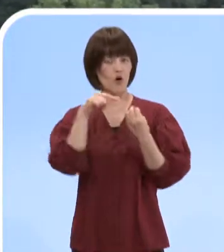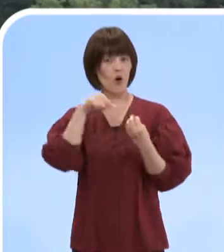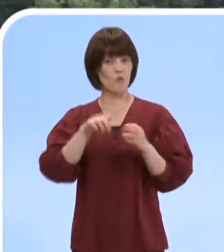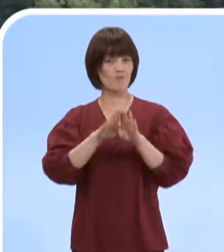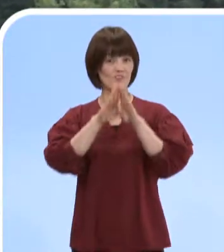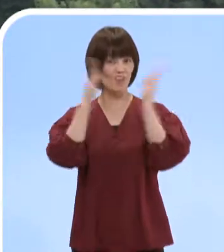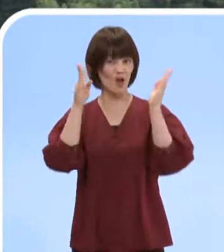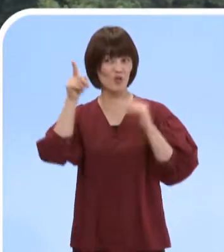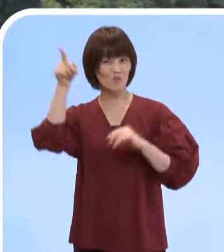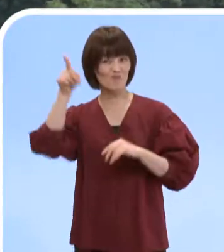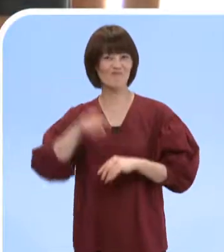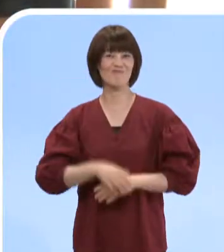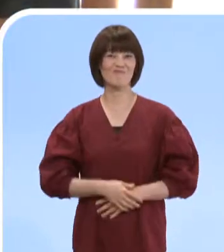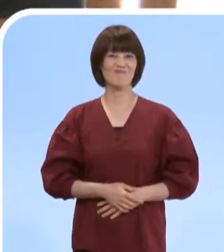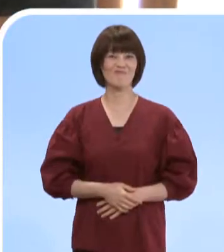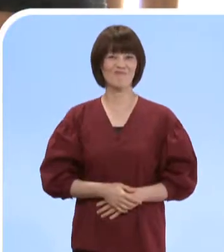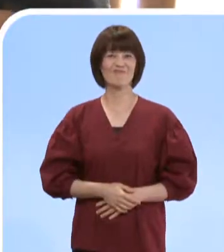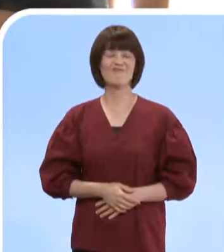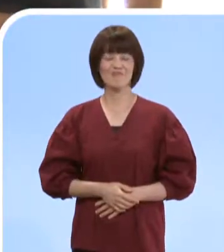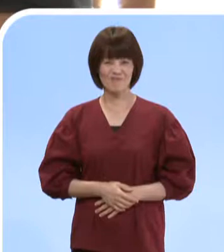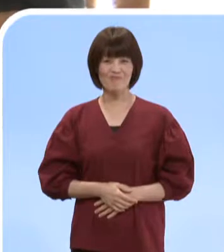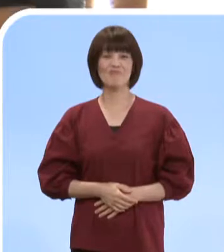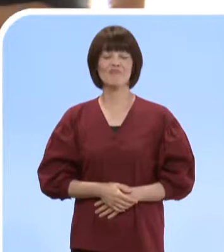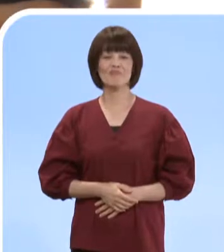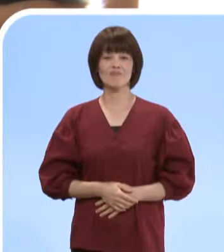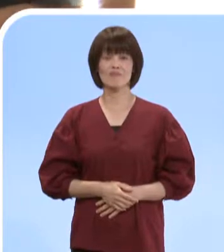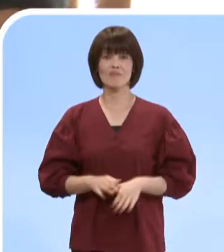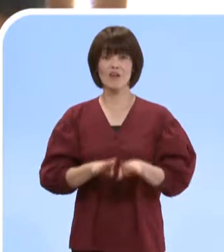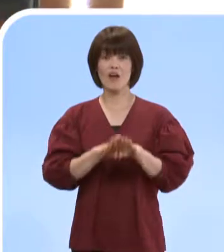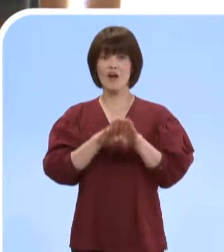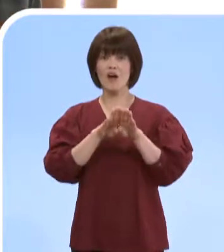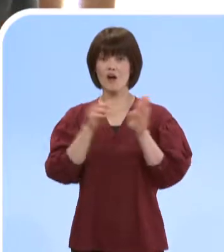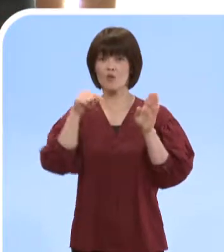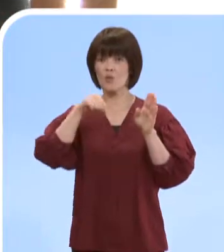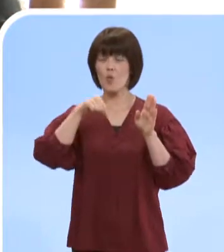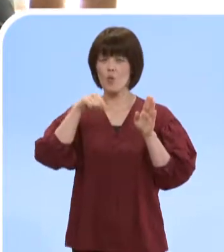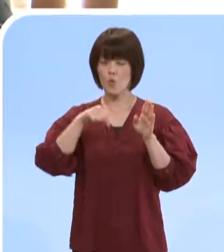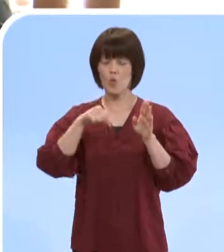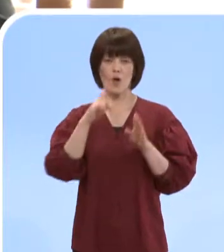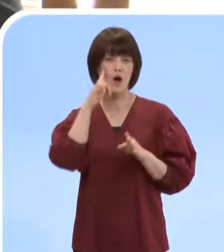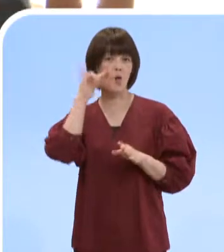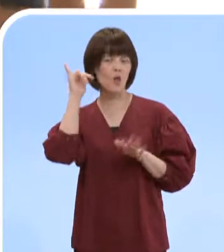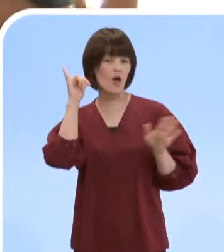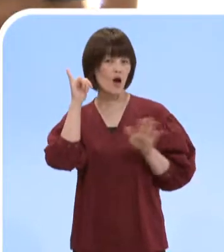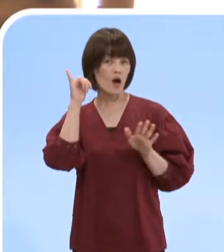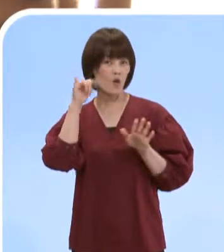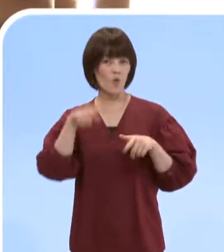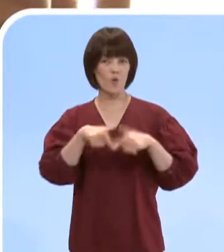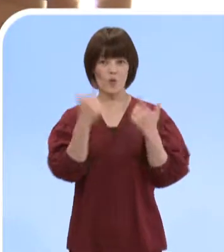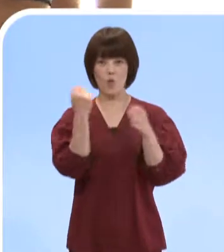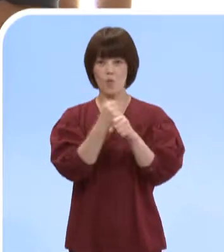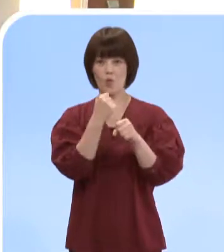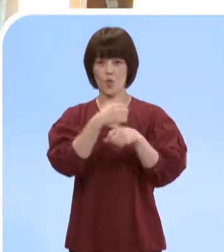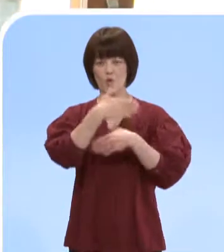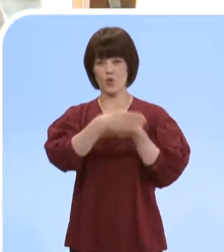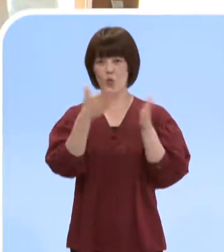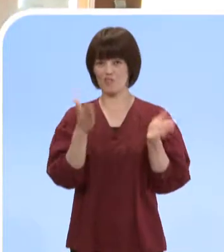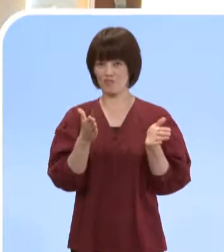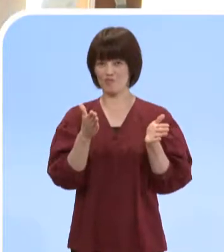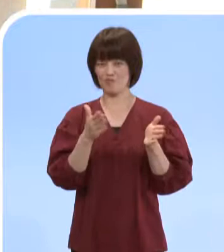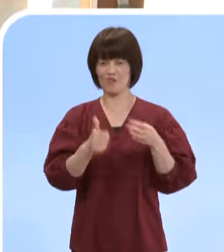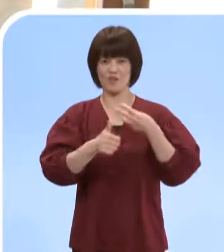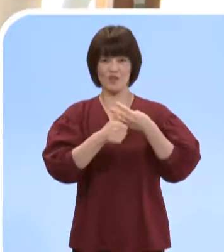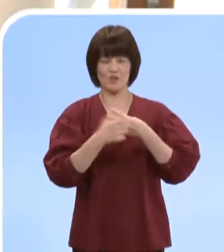らで行われているそうですよ。 始まっていたのは親子木工教室。主催している